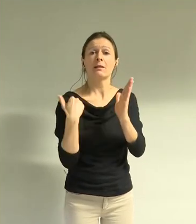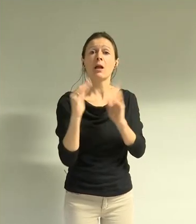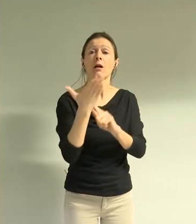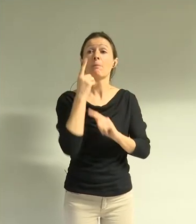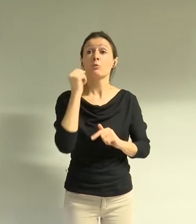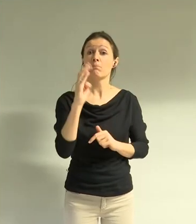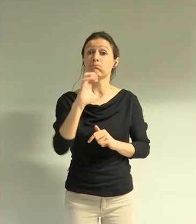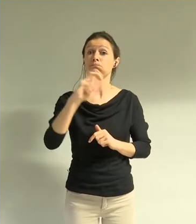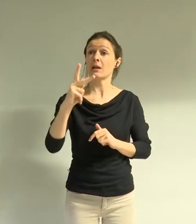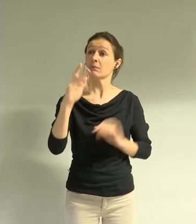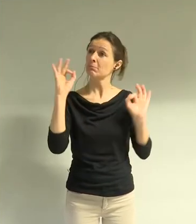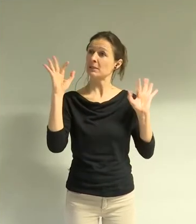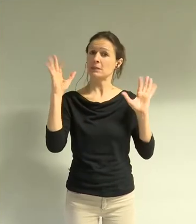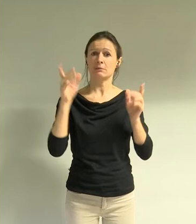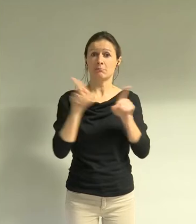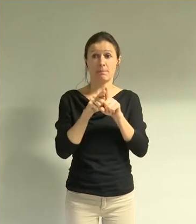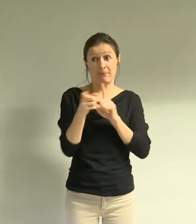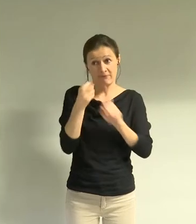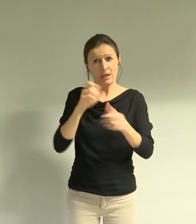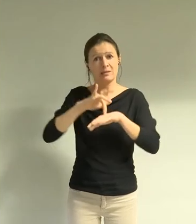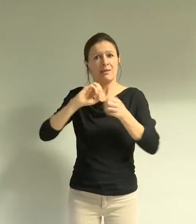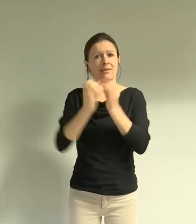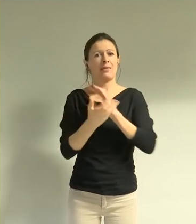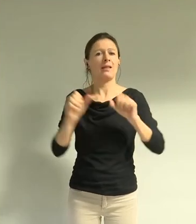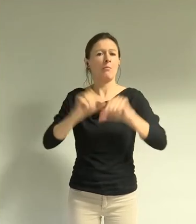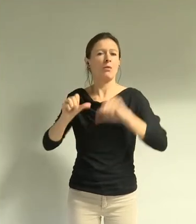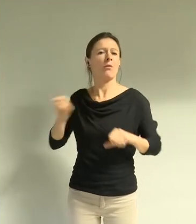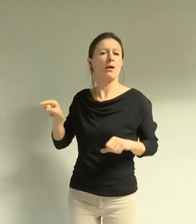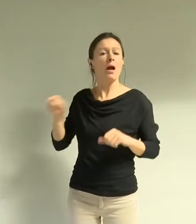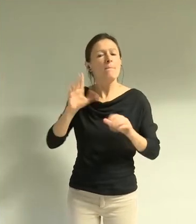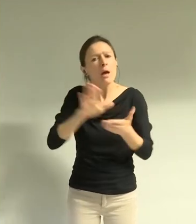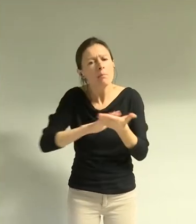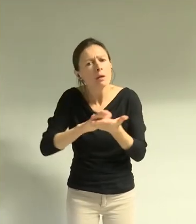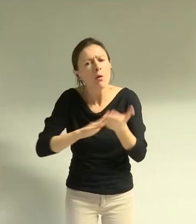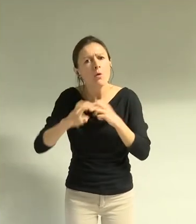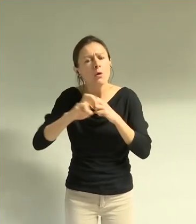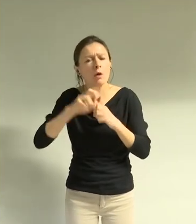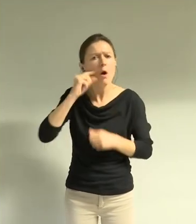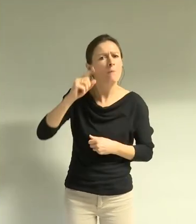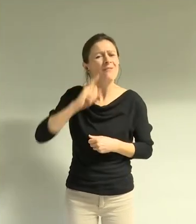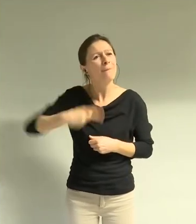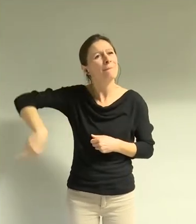sauf que les grenoblois n'ont pas à être les rats de votre laboratoire expérimental